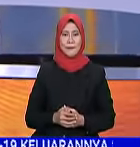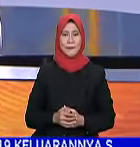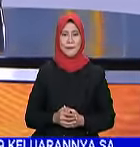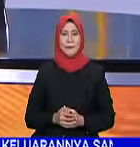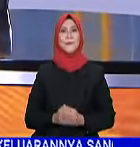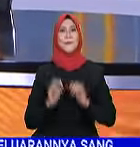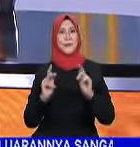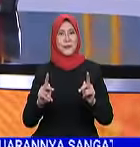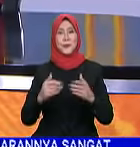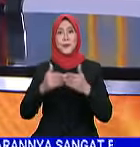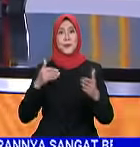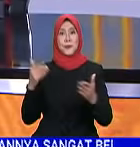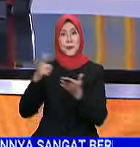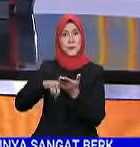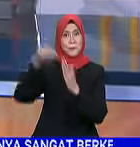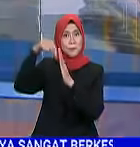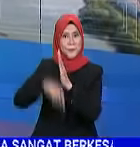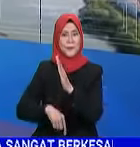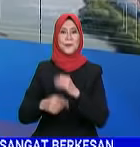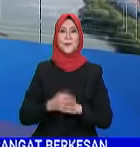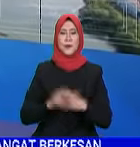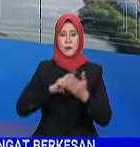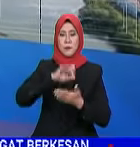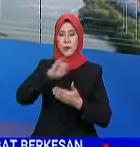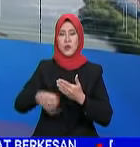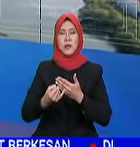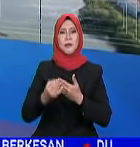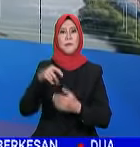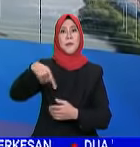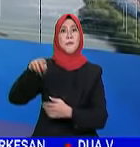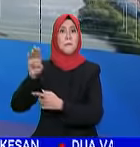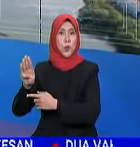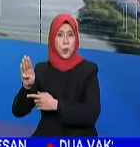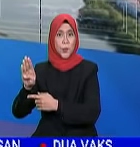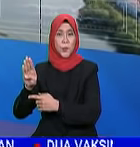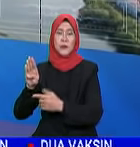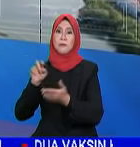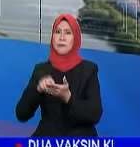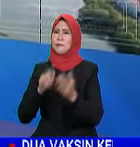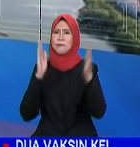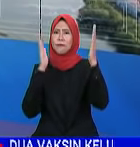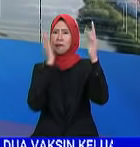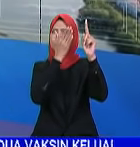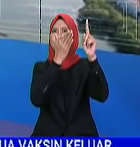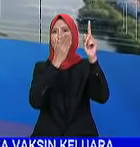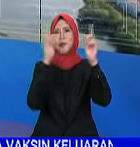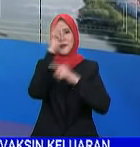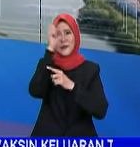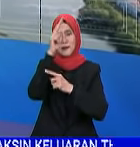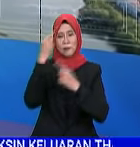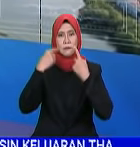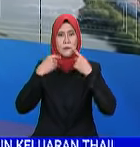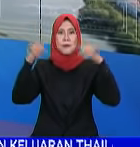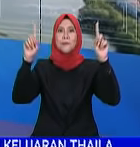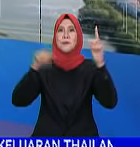Baik, Nurul, sebelum ke perkembangan berkenaan, pelaksanaan projek lebuh raya Pan Borneo merupakan antara hasrat kerajaan mengulangi